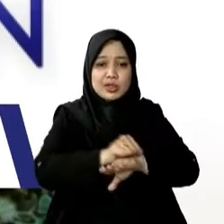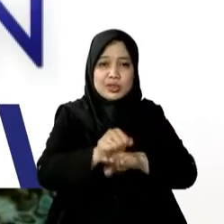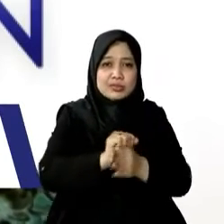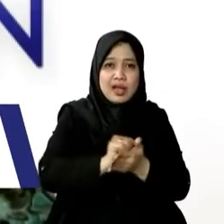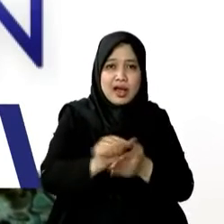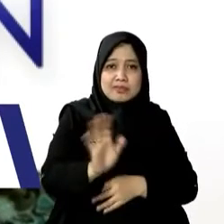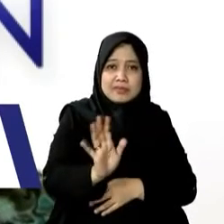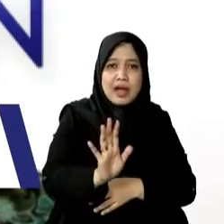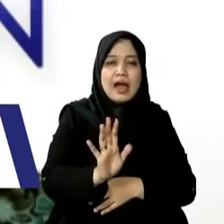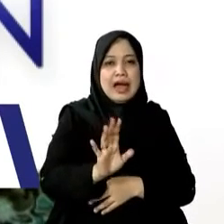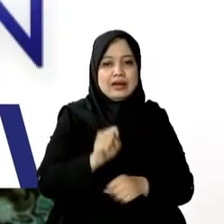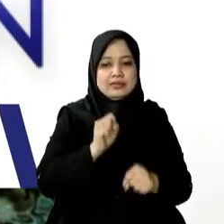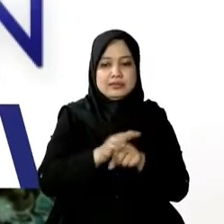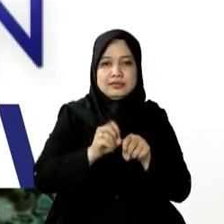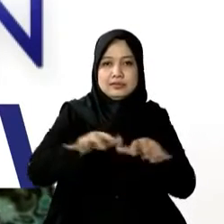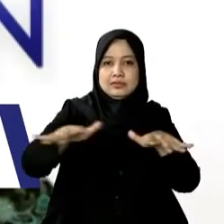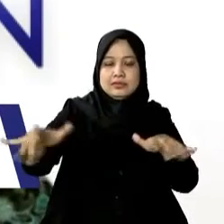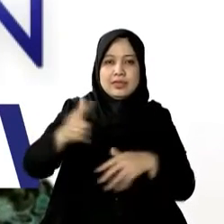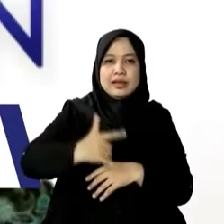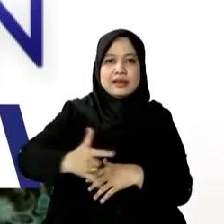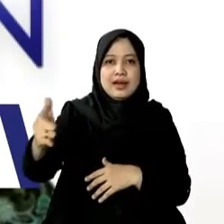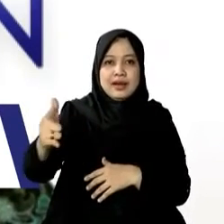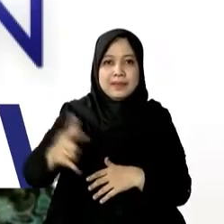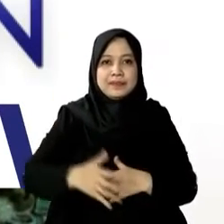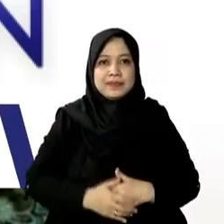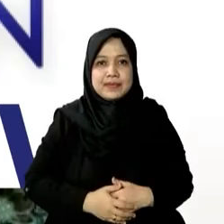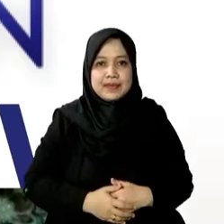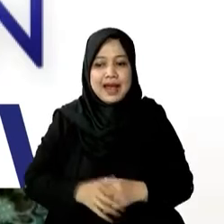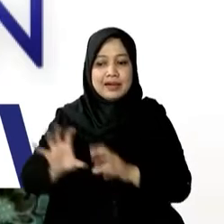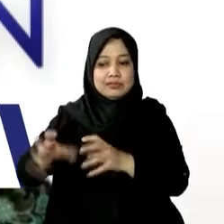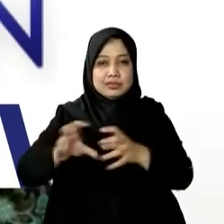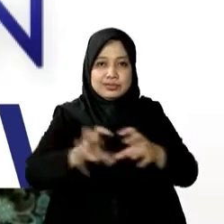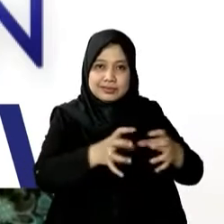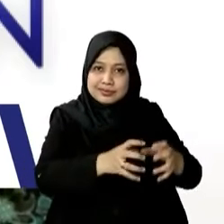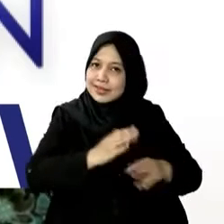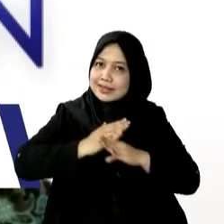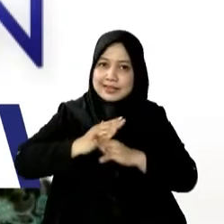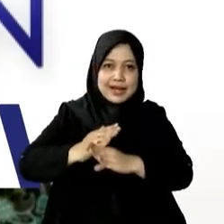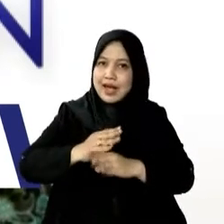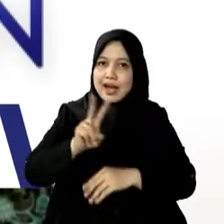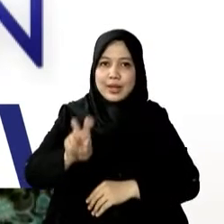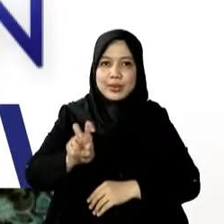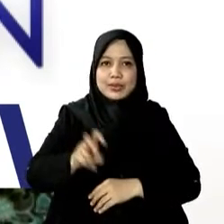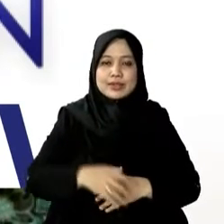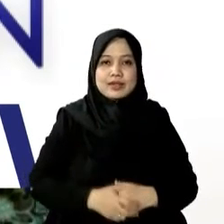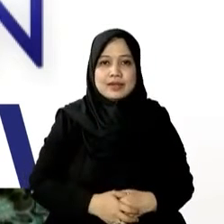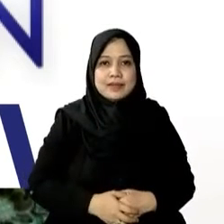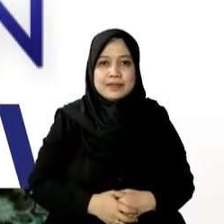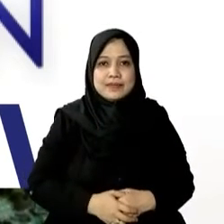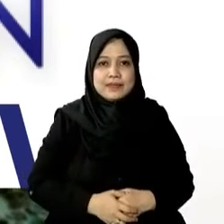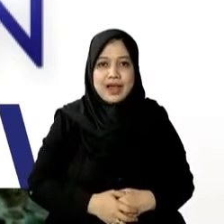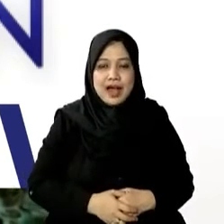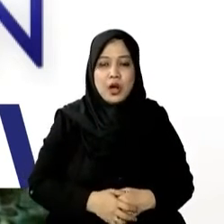pengeluaran-pengeluaran tetap akan terjadi di juga mencegah terkumpul kumpul kumpul kumpul atau eh